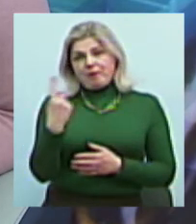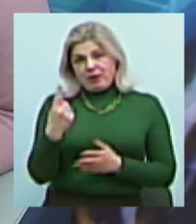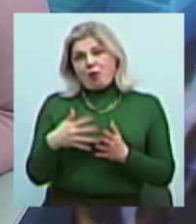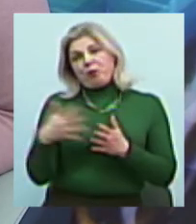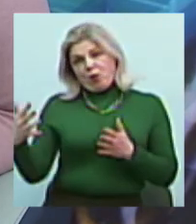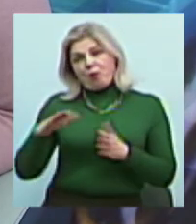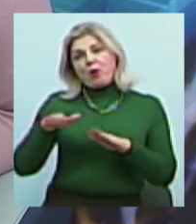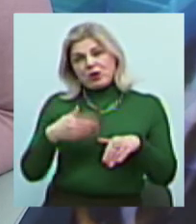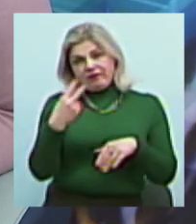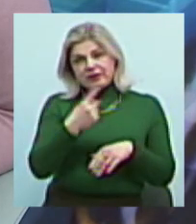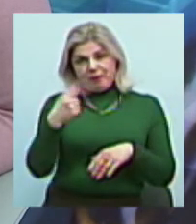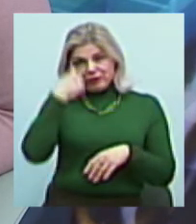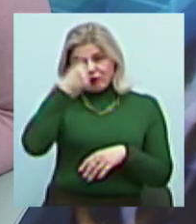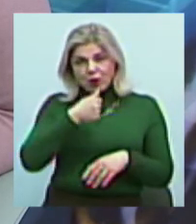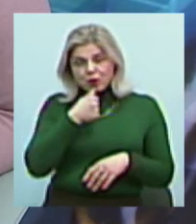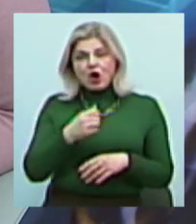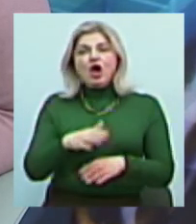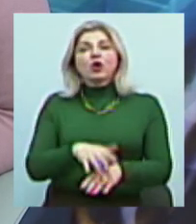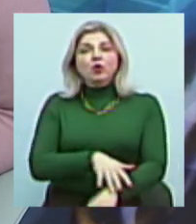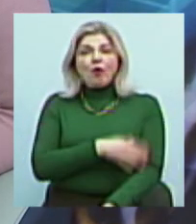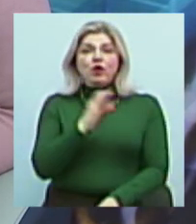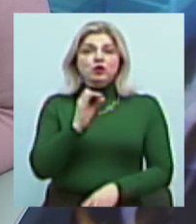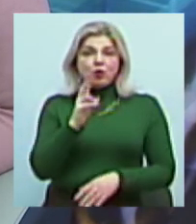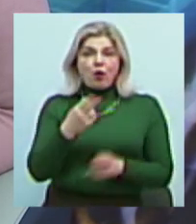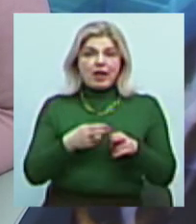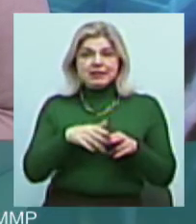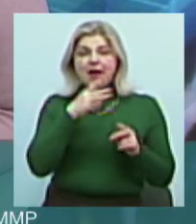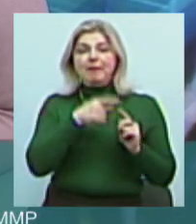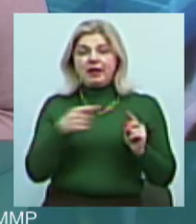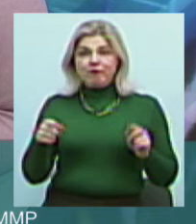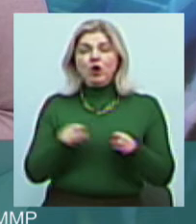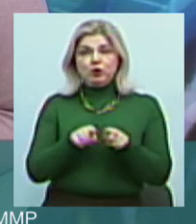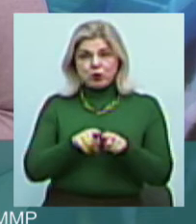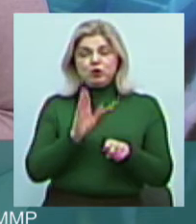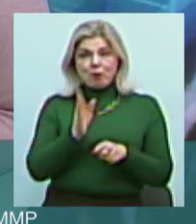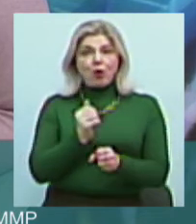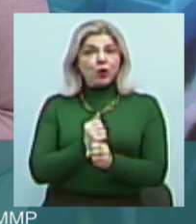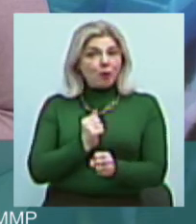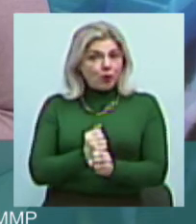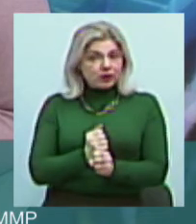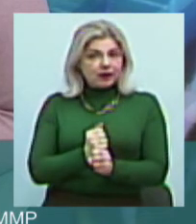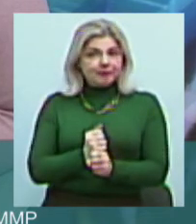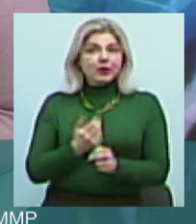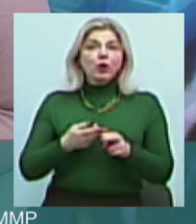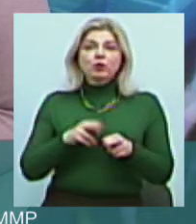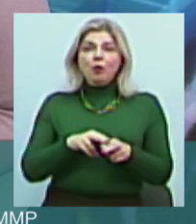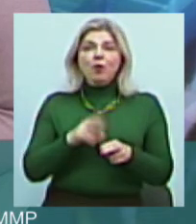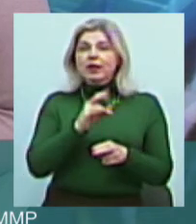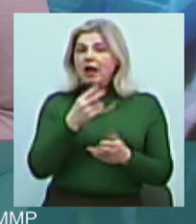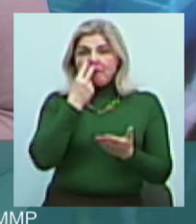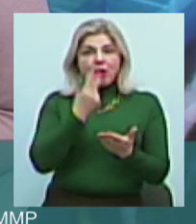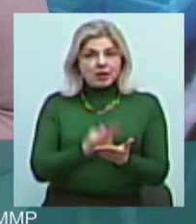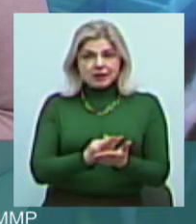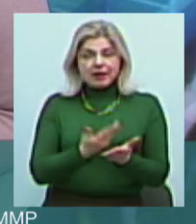Тобто ті об'єкти, які є довгостроковими, в цей період по ним також буде вестися робота, тому не показати